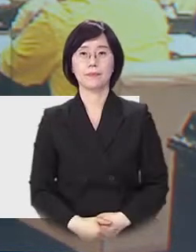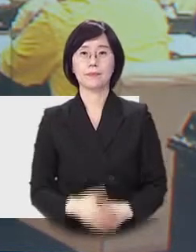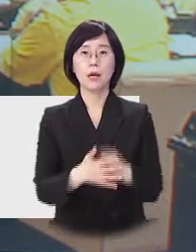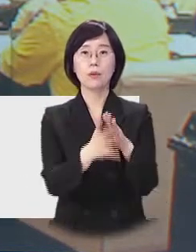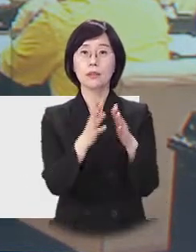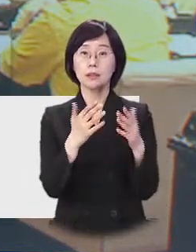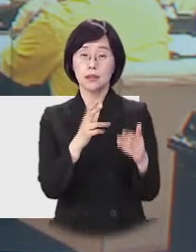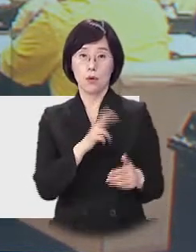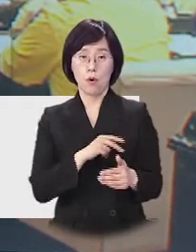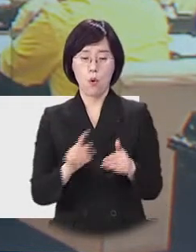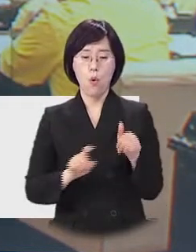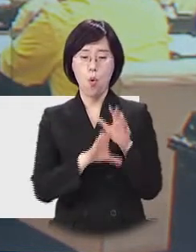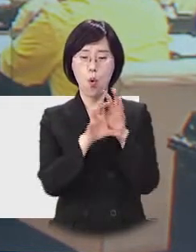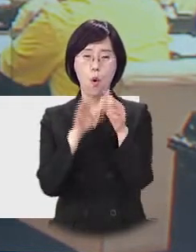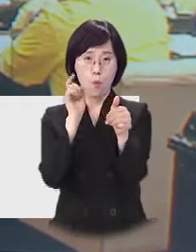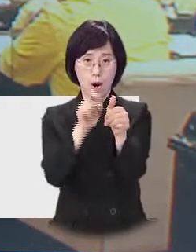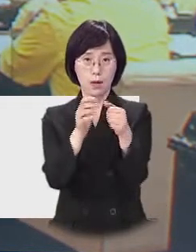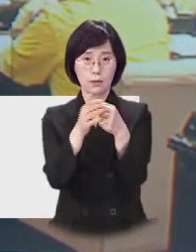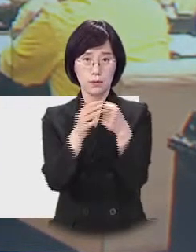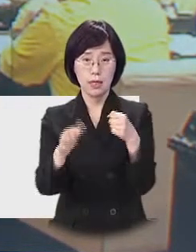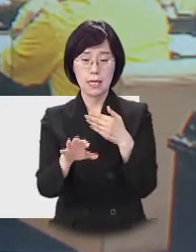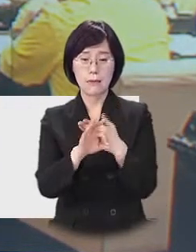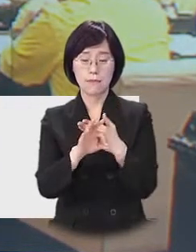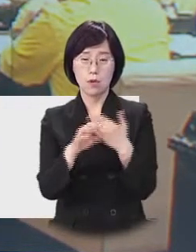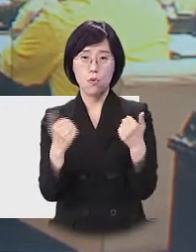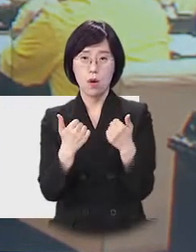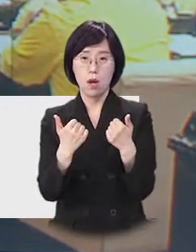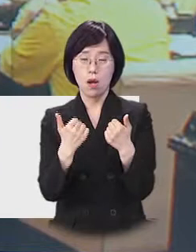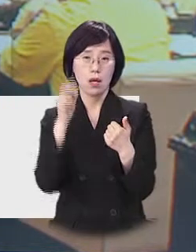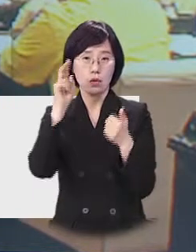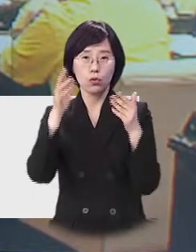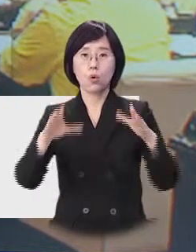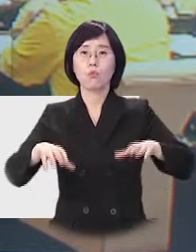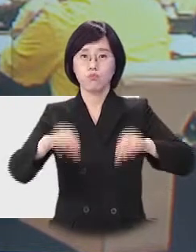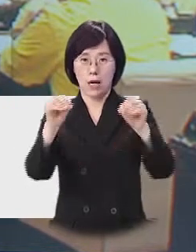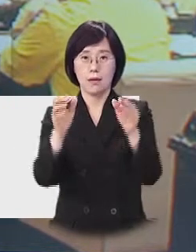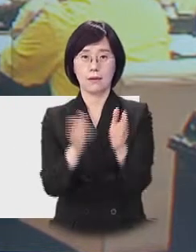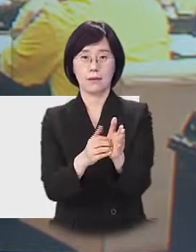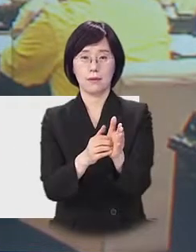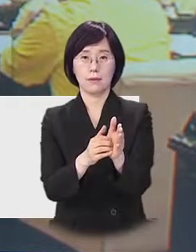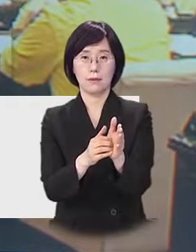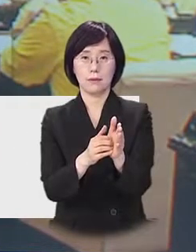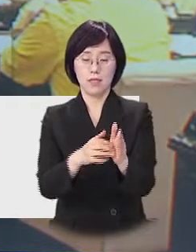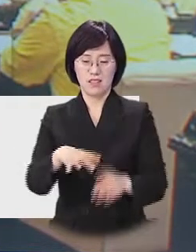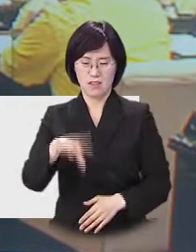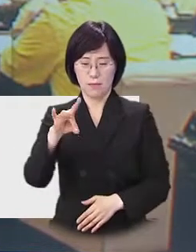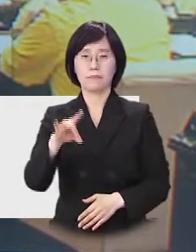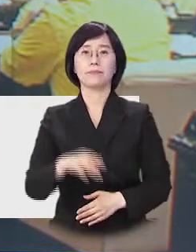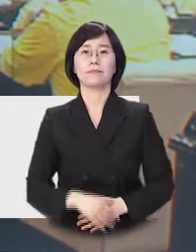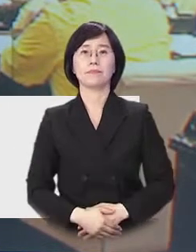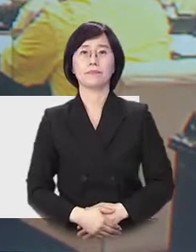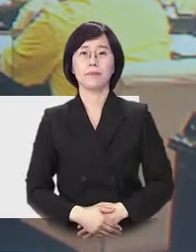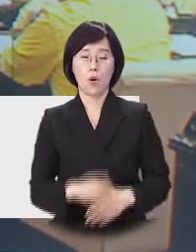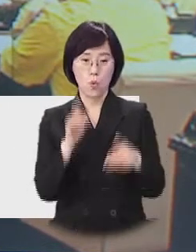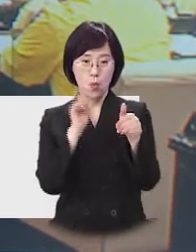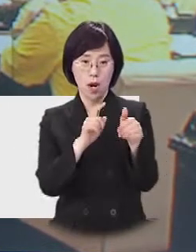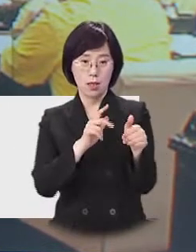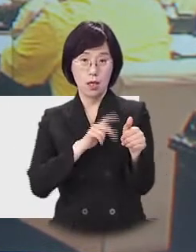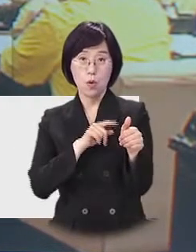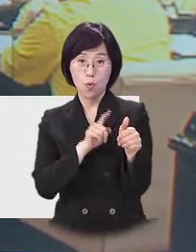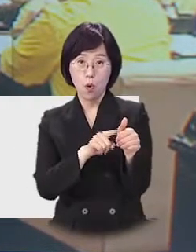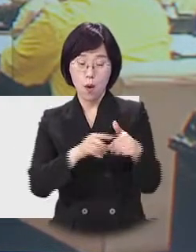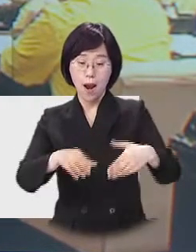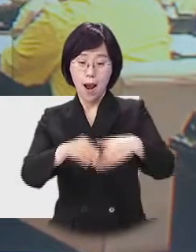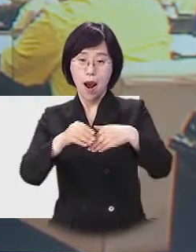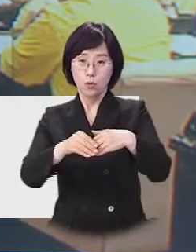네, 대구시 의원이 코로나19에 확진돼 임시회 회기가 이틀 동안 중단됐습니다. 이런 일은 처음인데요. 확진된 시의원과